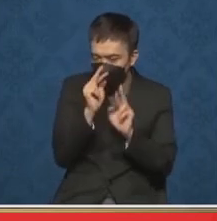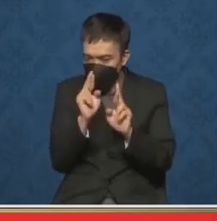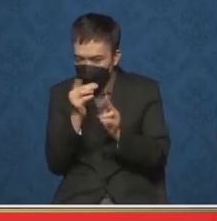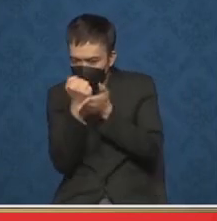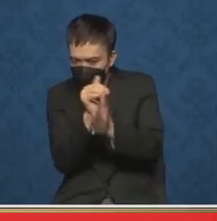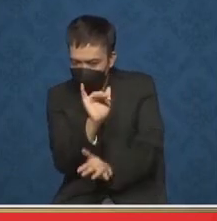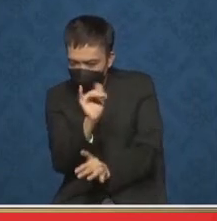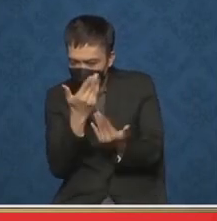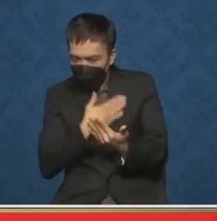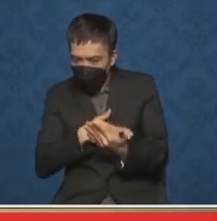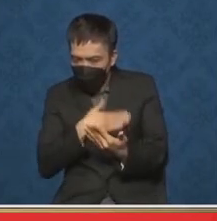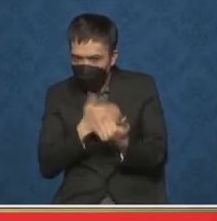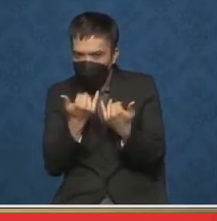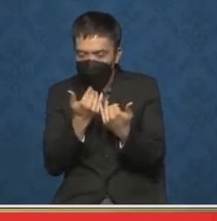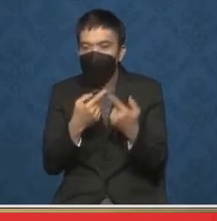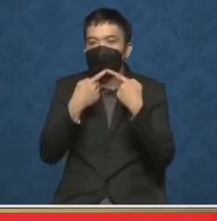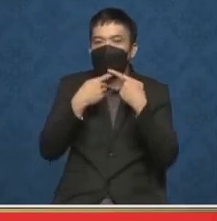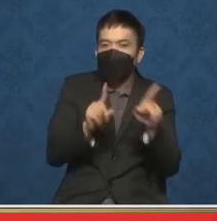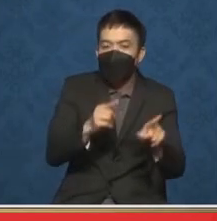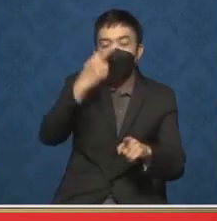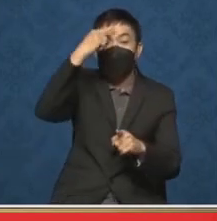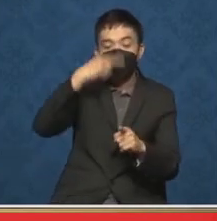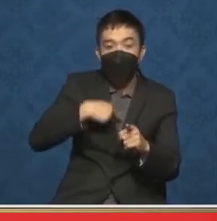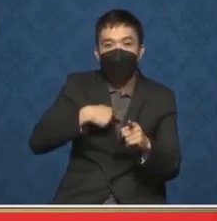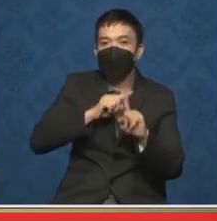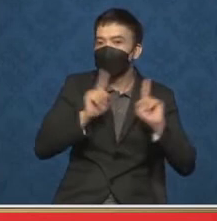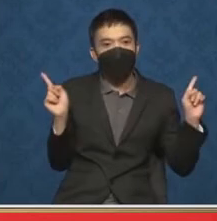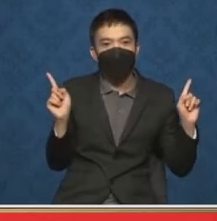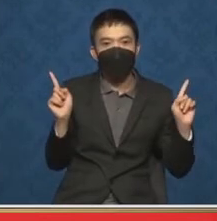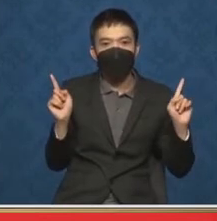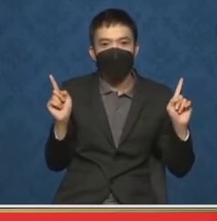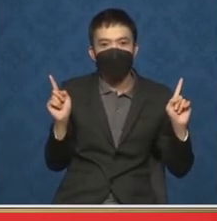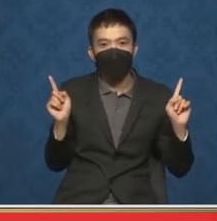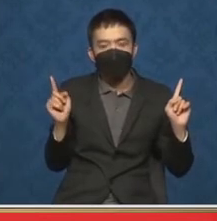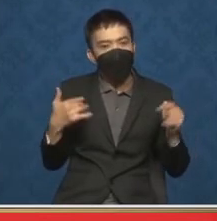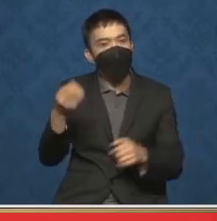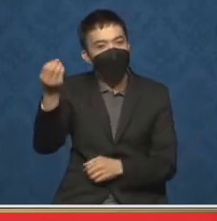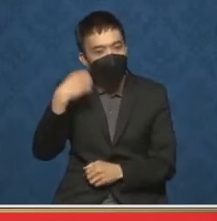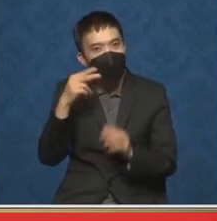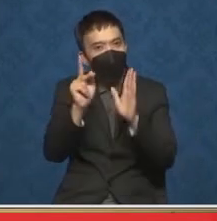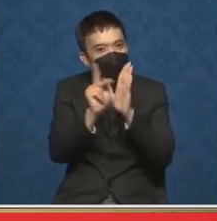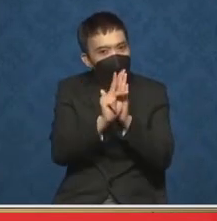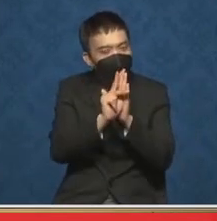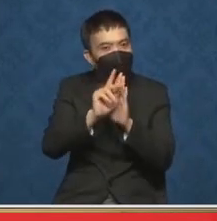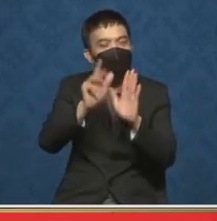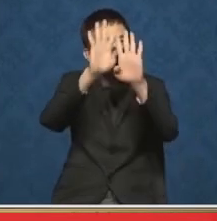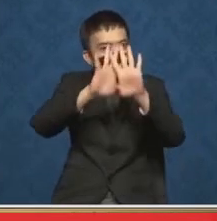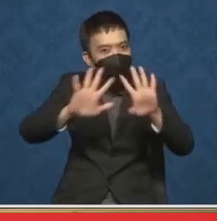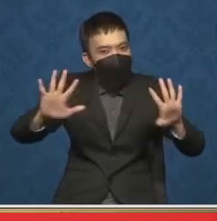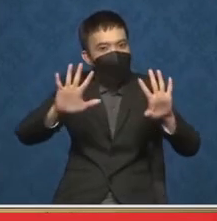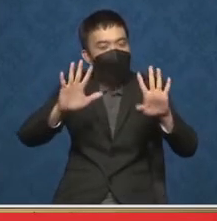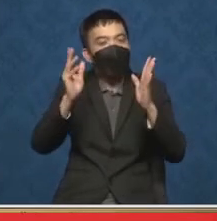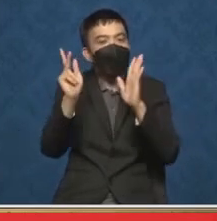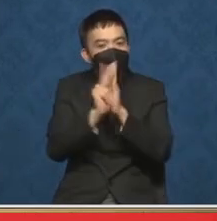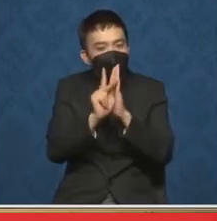ส่วทานอ้ว่าทานทำตามกฎหรอขอตกหองอาเซียน อันนี้ย่งชัด ยิไมใช่อาเซียนมีมัติชัด